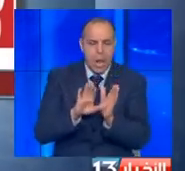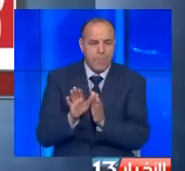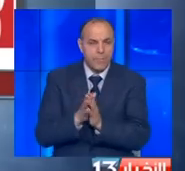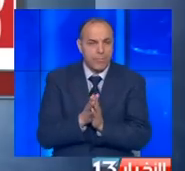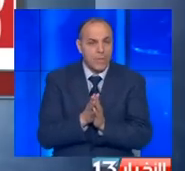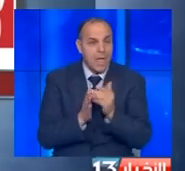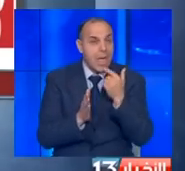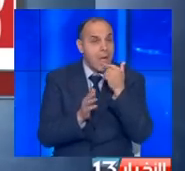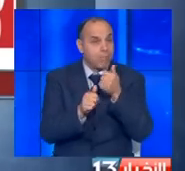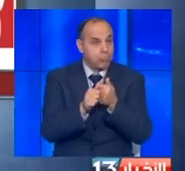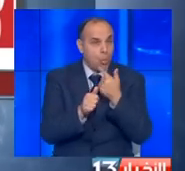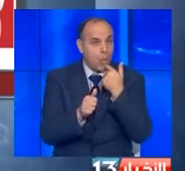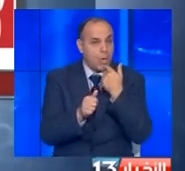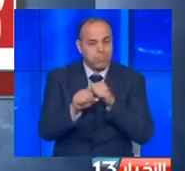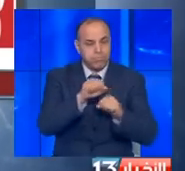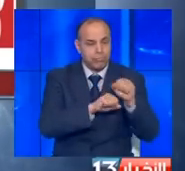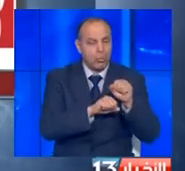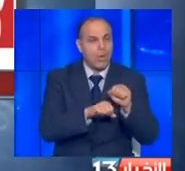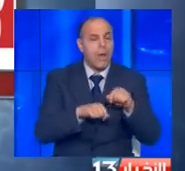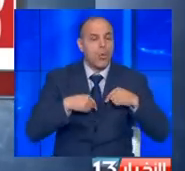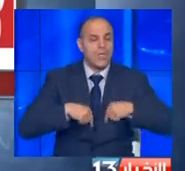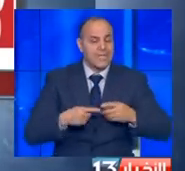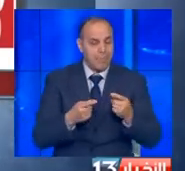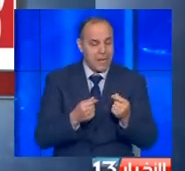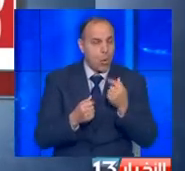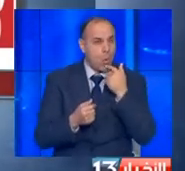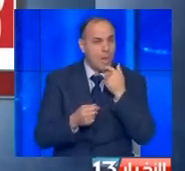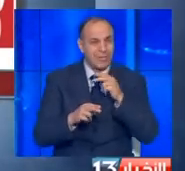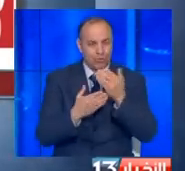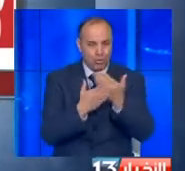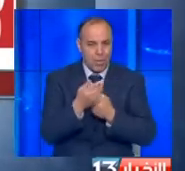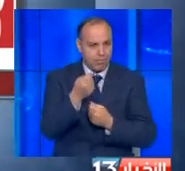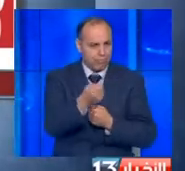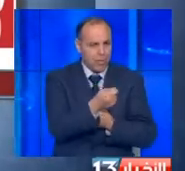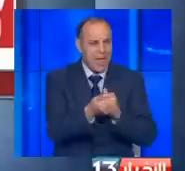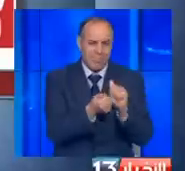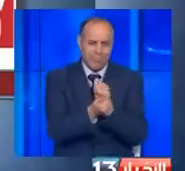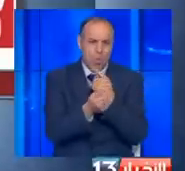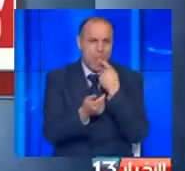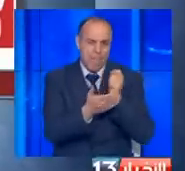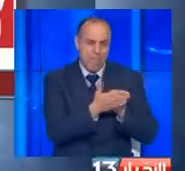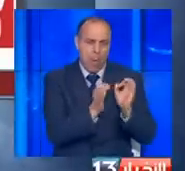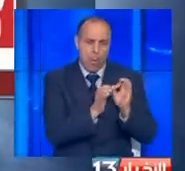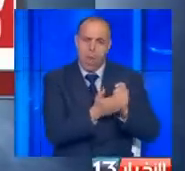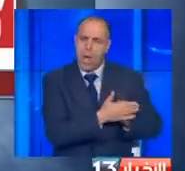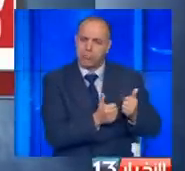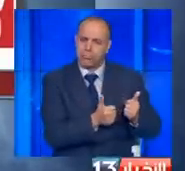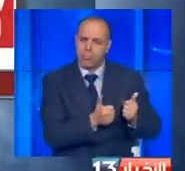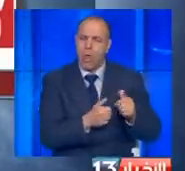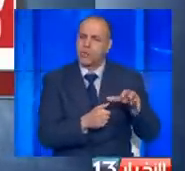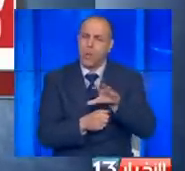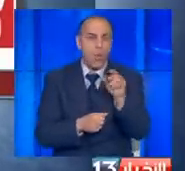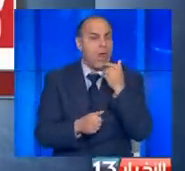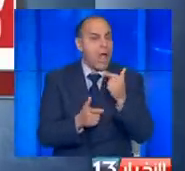واضافت انها قامت بالتنسيق مع مصالح وزاره الماليه لتسهيل اسناد شهاده براءه ذمه من الاداءات البلديه والجهويه